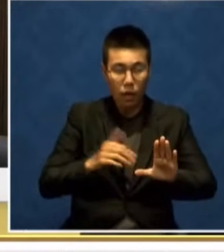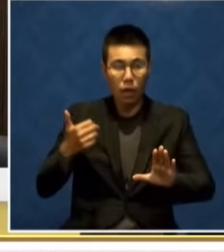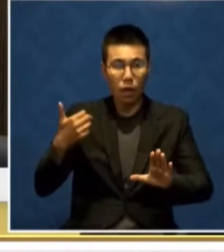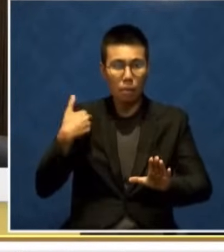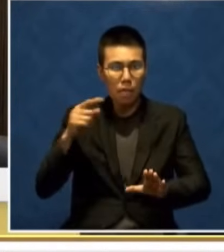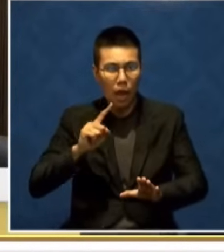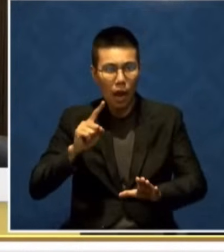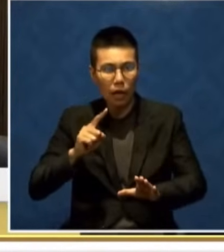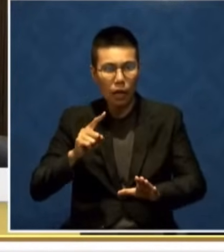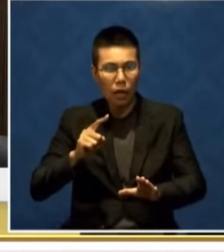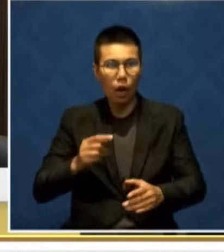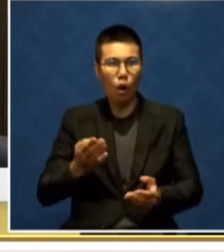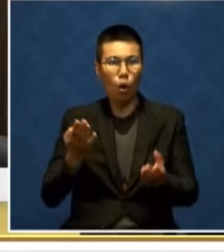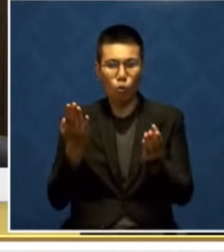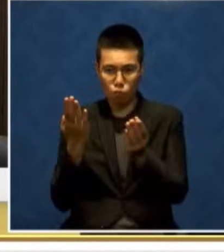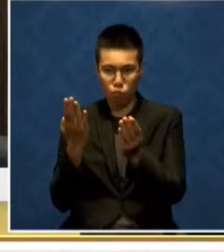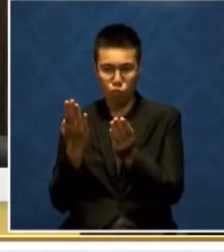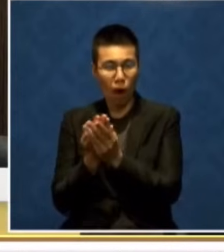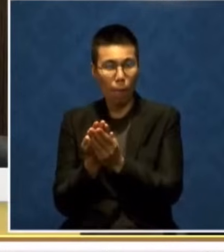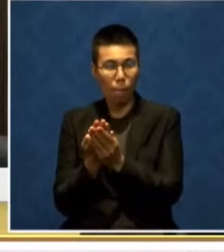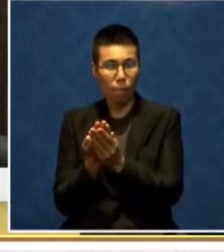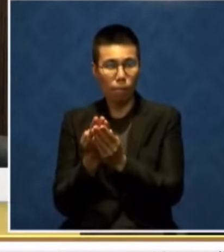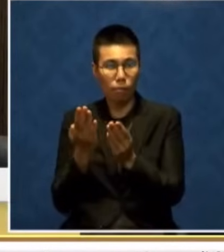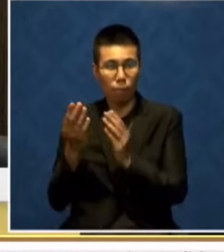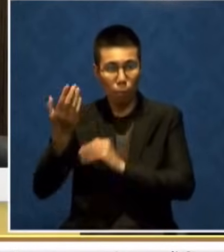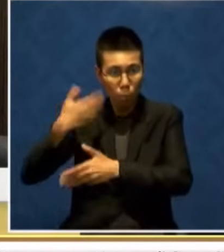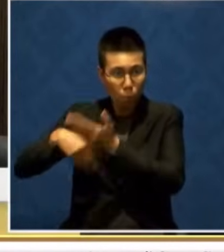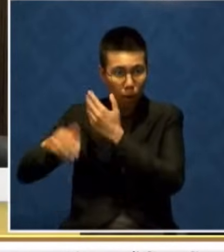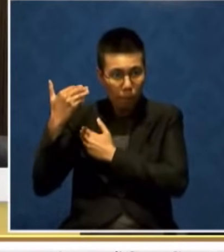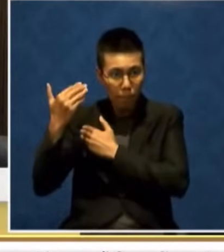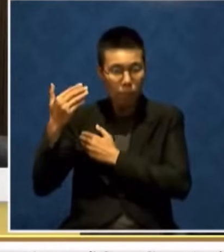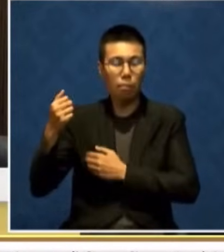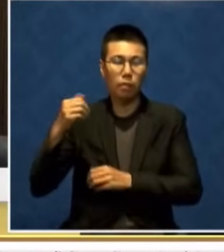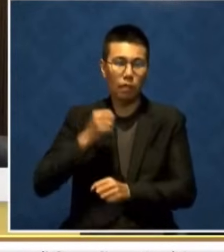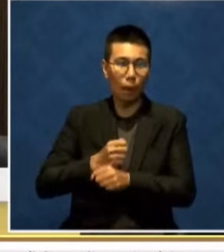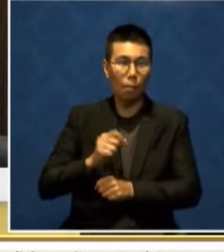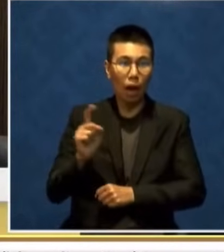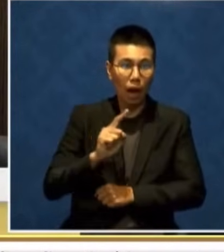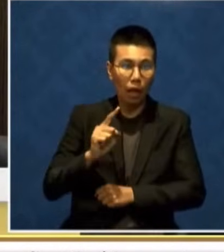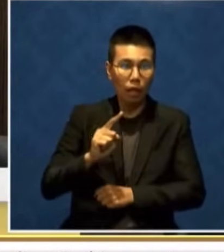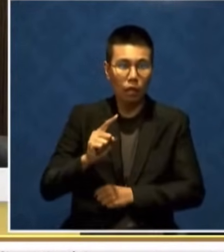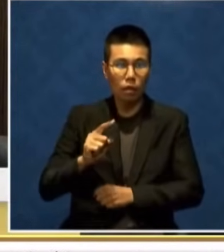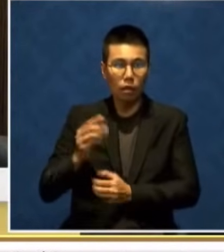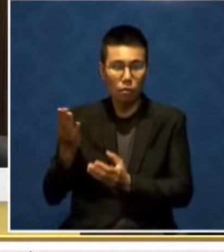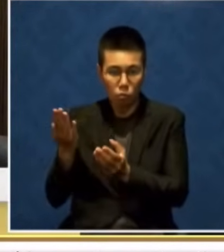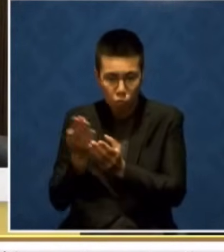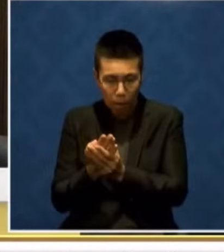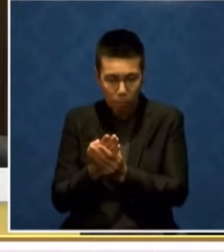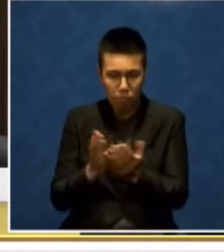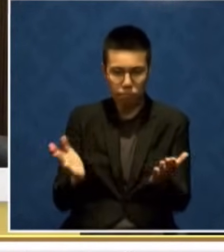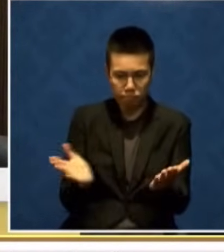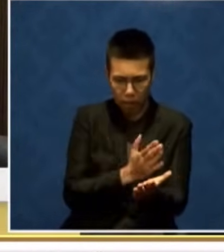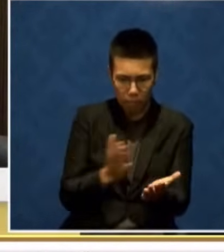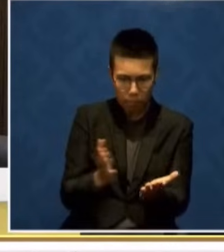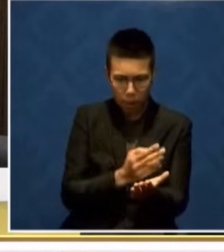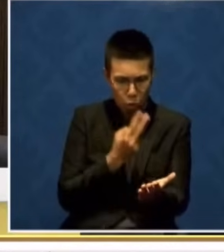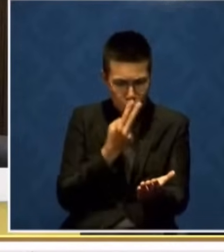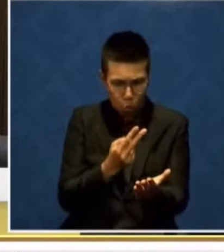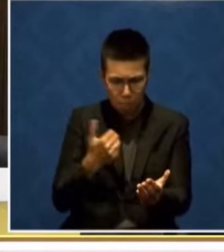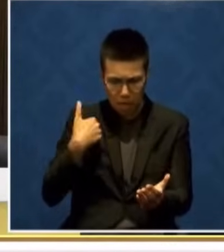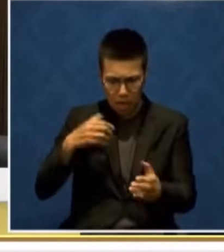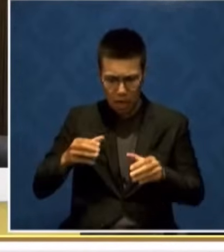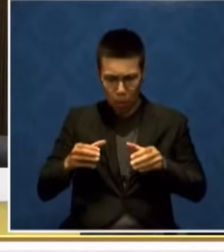ผลงานเลยครับผลงานที่ผ่านมามีอะไรเอามาจัดแสดงเลยครับเพื่อให้กรรมการ